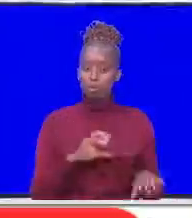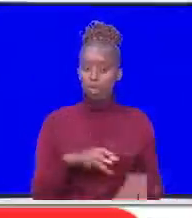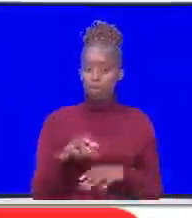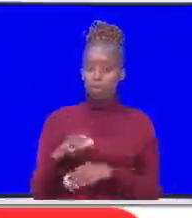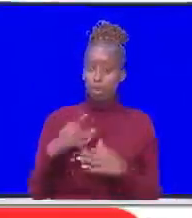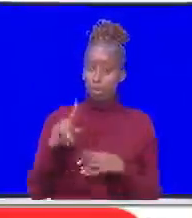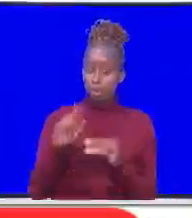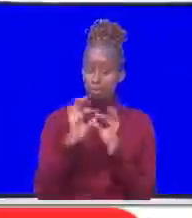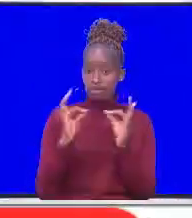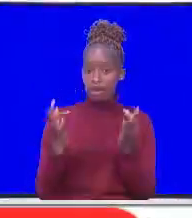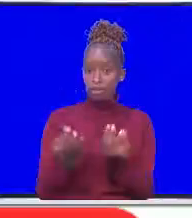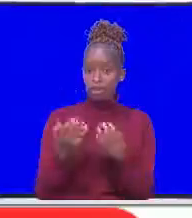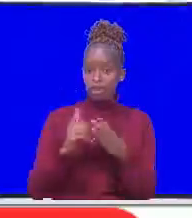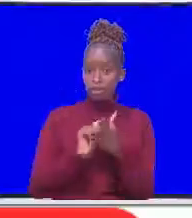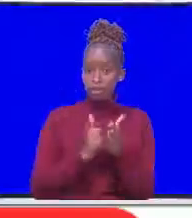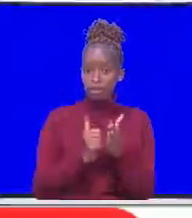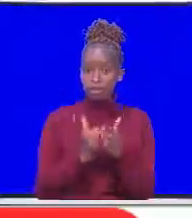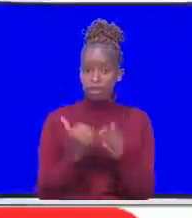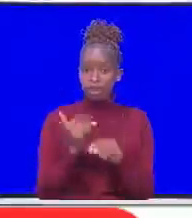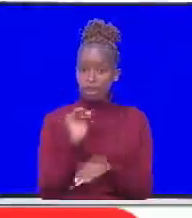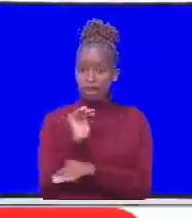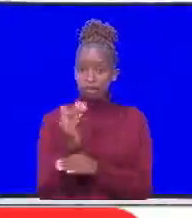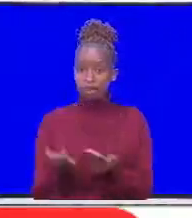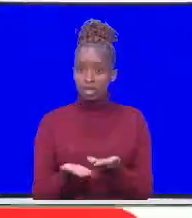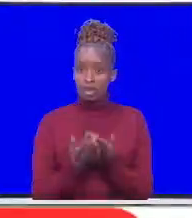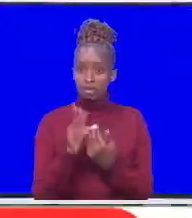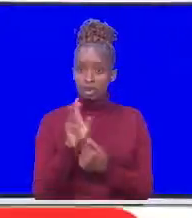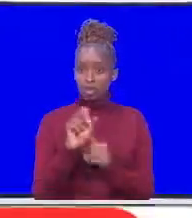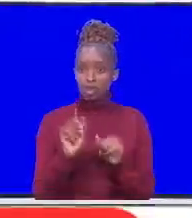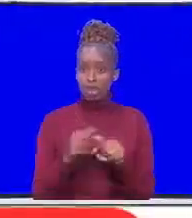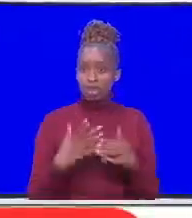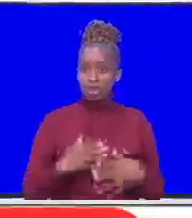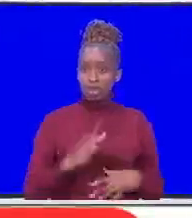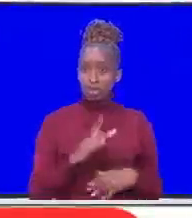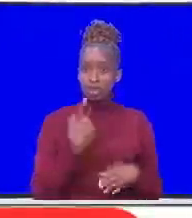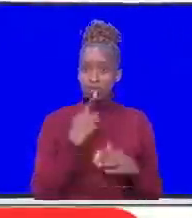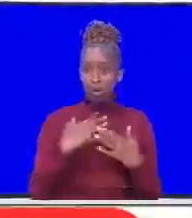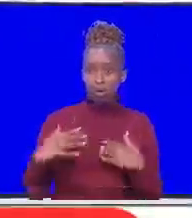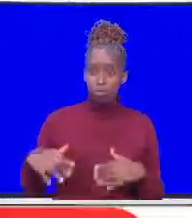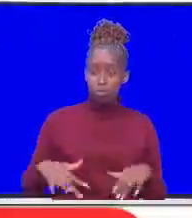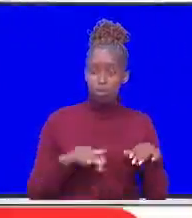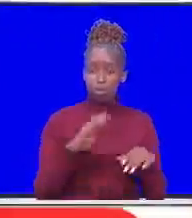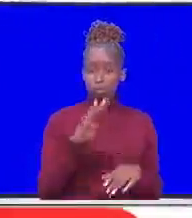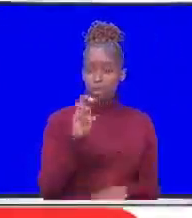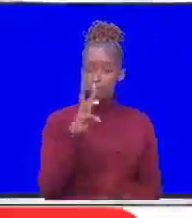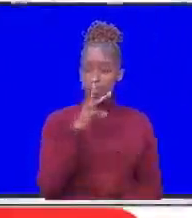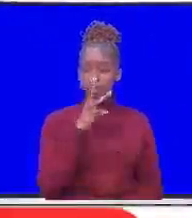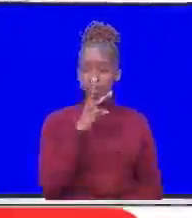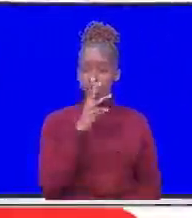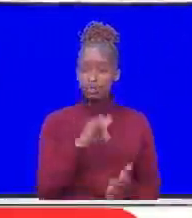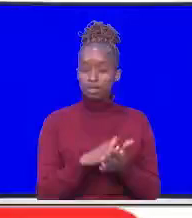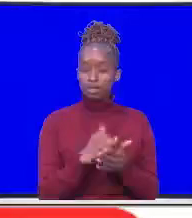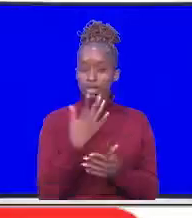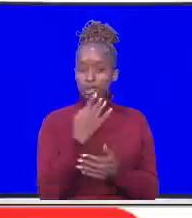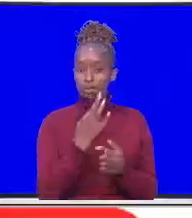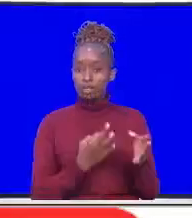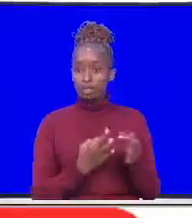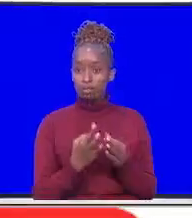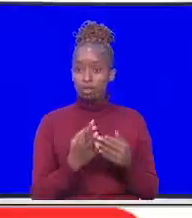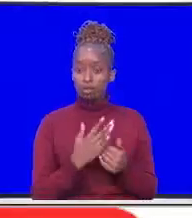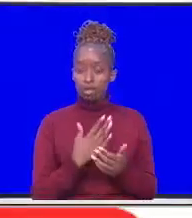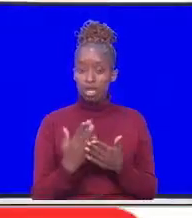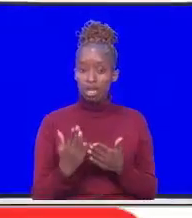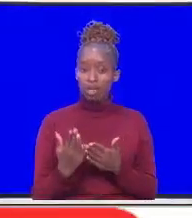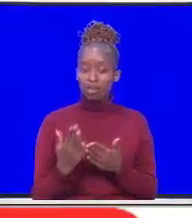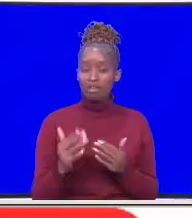imeomba usaidizi wa kumtafuta mwanao aliyesombwa na mafuriko. Kwa huzuni wananieleza yaliyowafika.